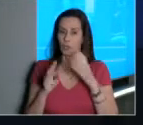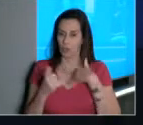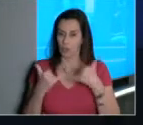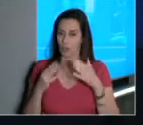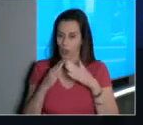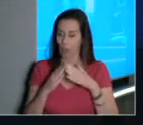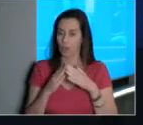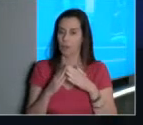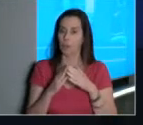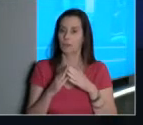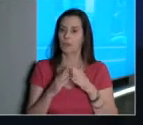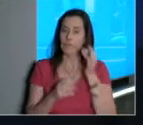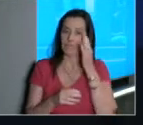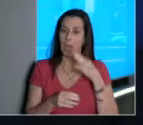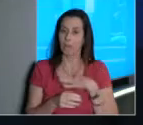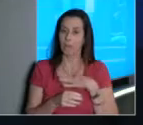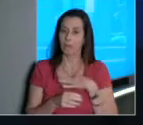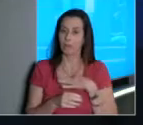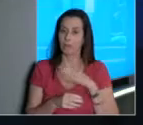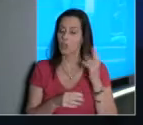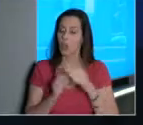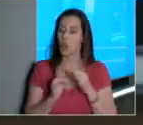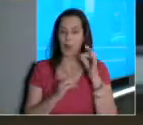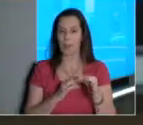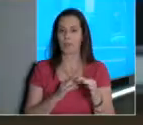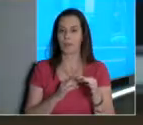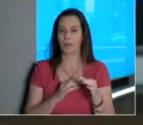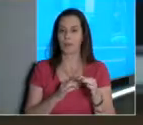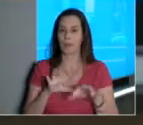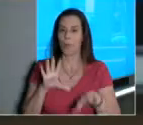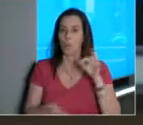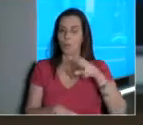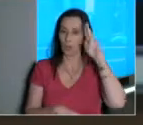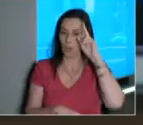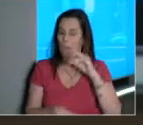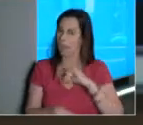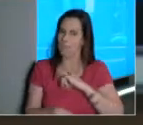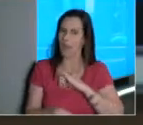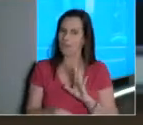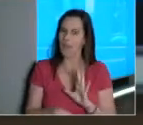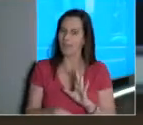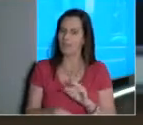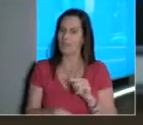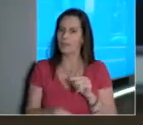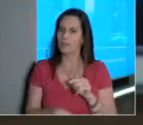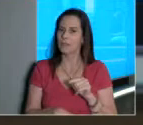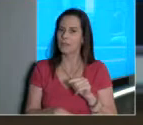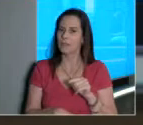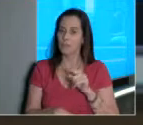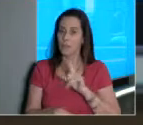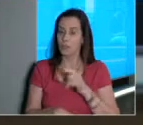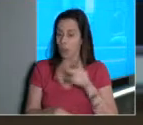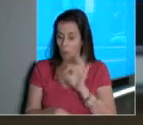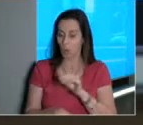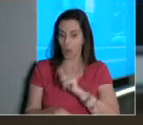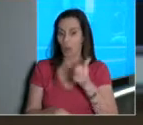עכשיו, שמתי לב שכל הפריפריה מצביעה יותר לליכוד. זה מעניין, זה כאילו, באלה שהכי